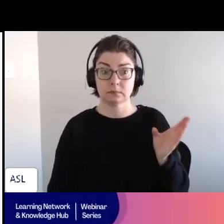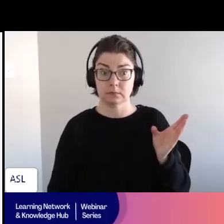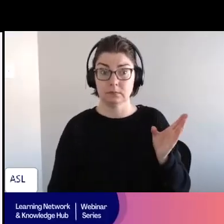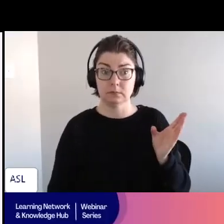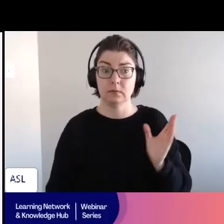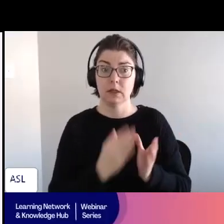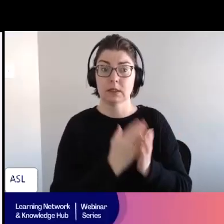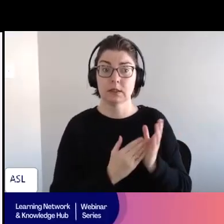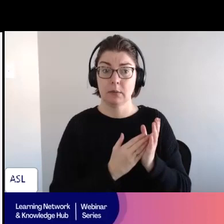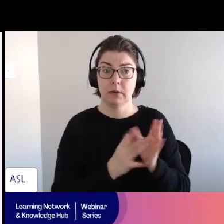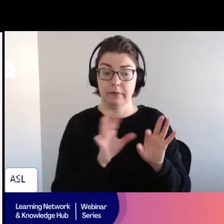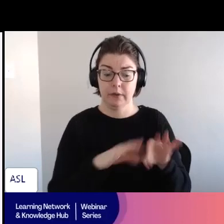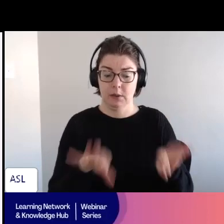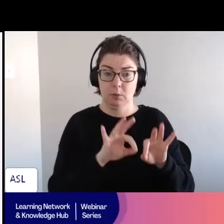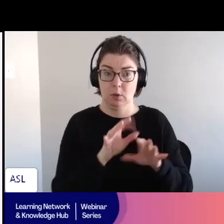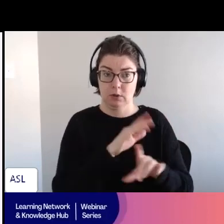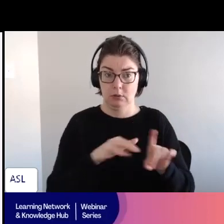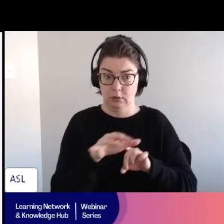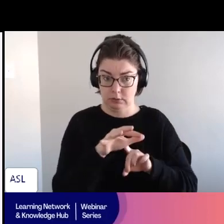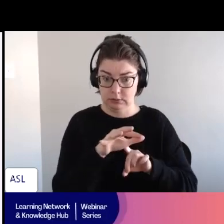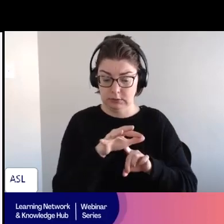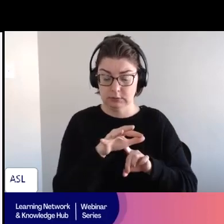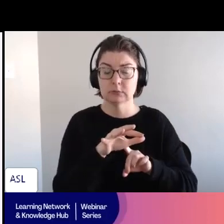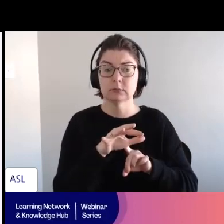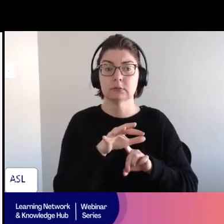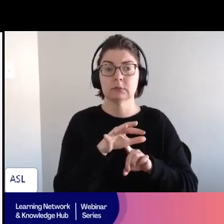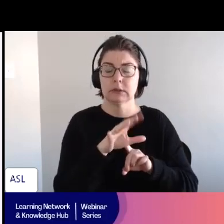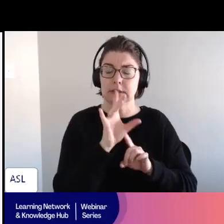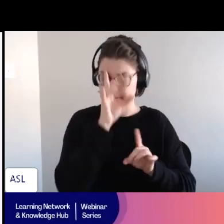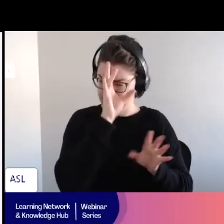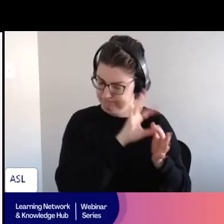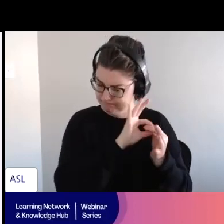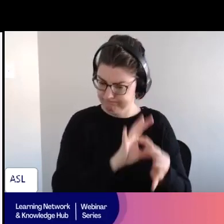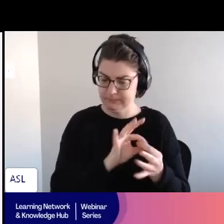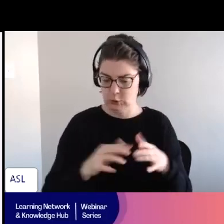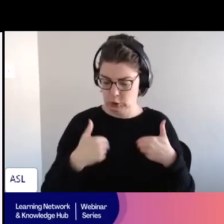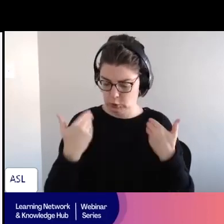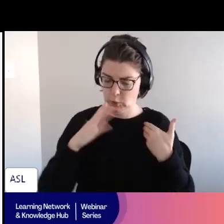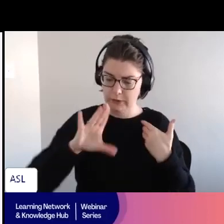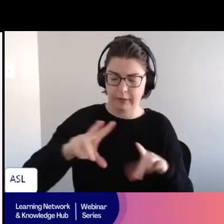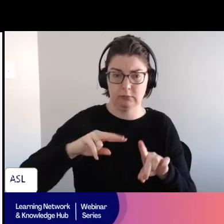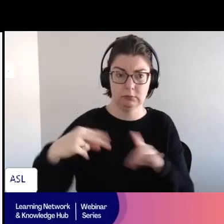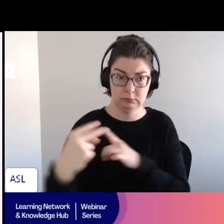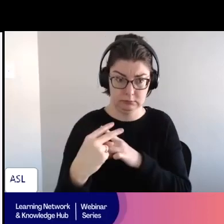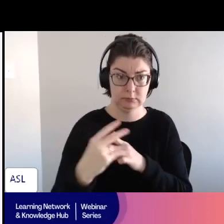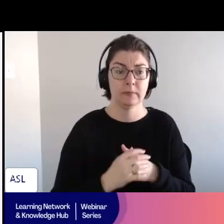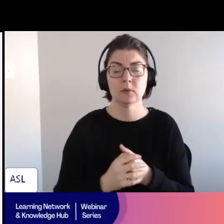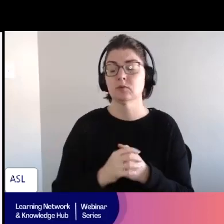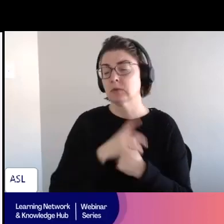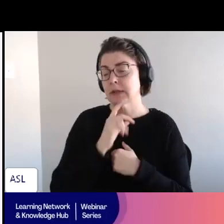présente certains des éléments de contexte qui sont importants et qui nous permettent de penser à l'importance de la perspective des